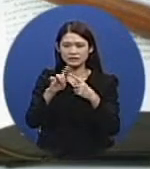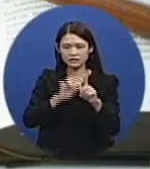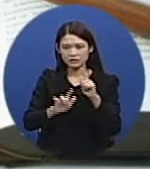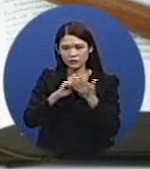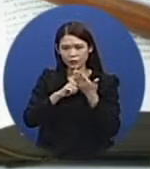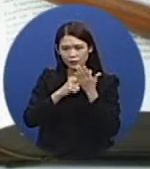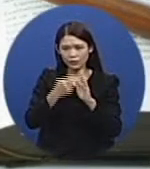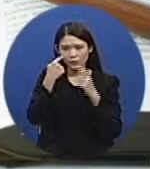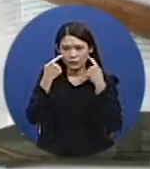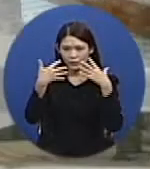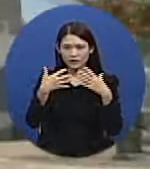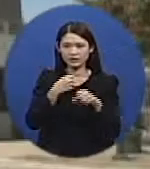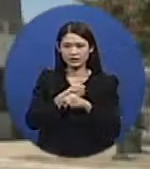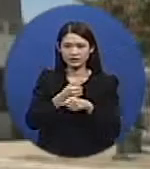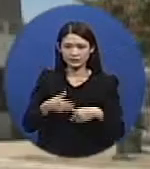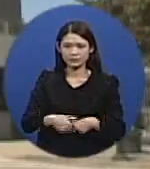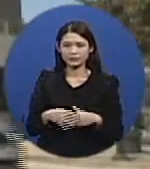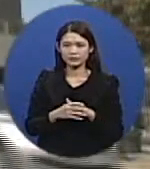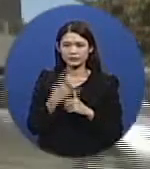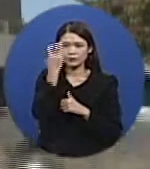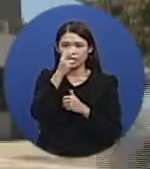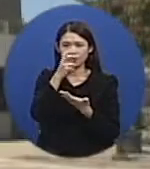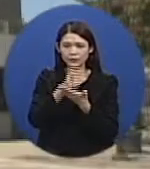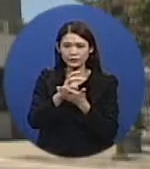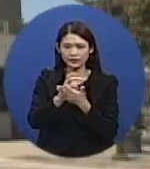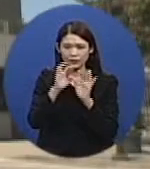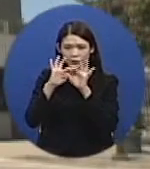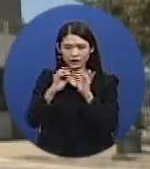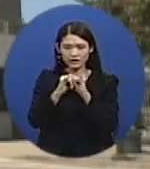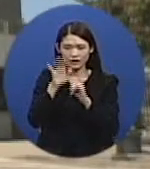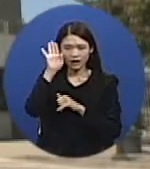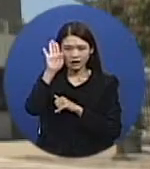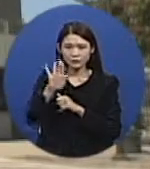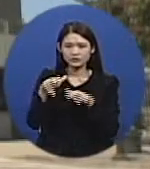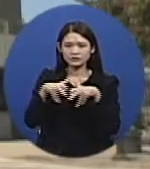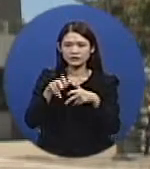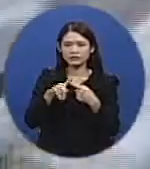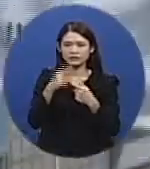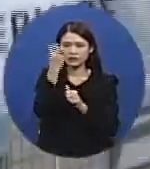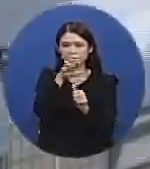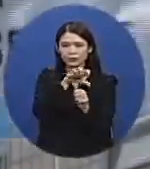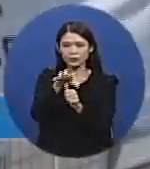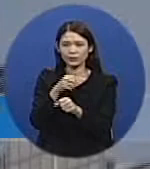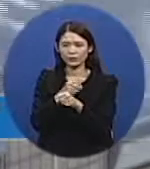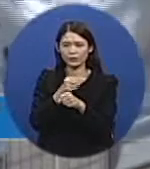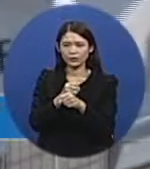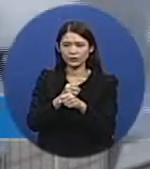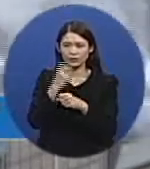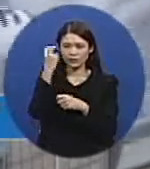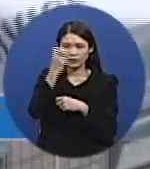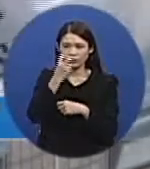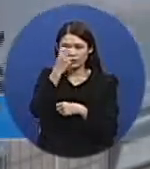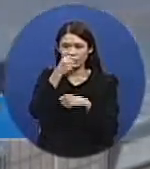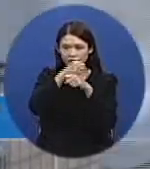있도록 했습니다. 검찰 관계자는 향후에도 장애인을 범죄로부터 보호하고 수사 과정에서 장애인의